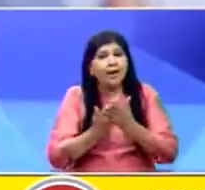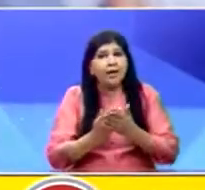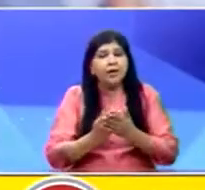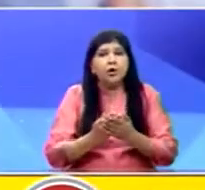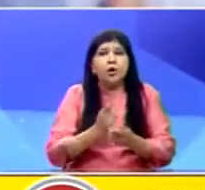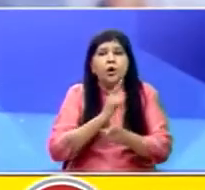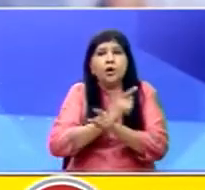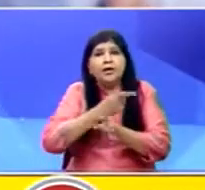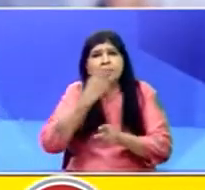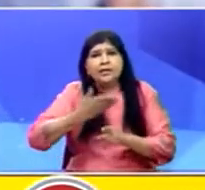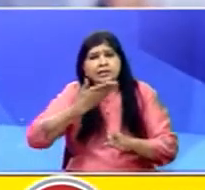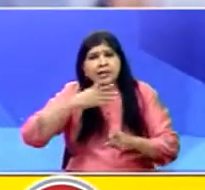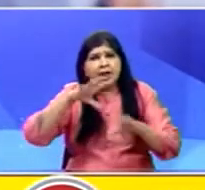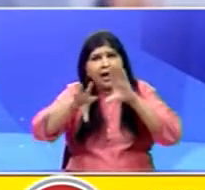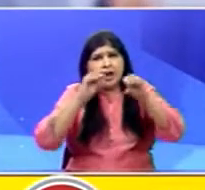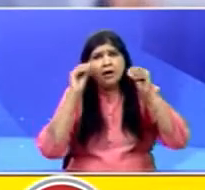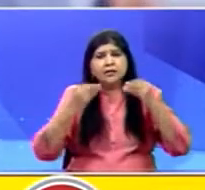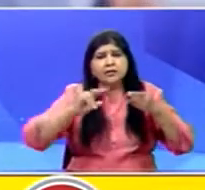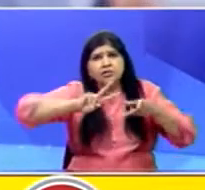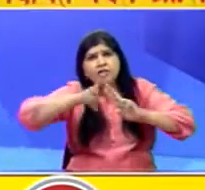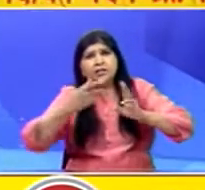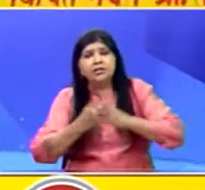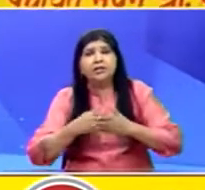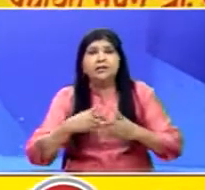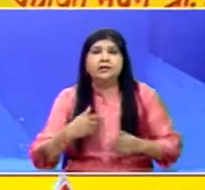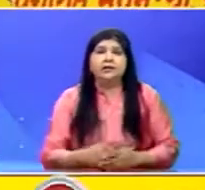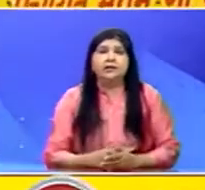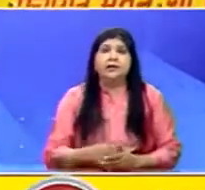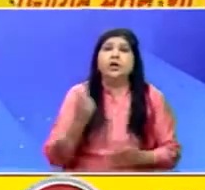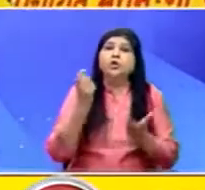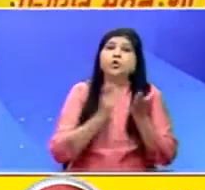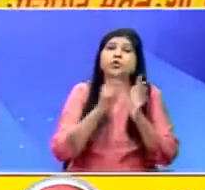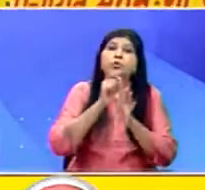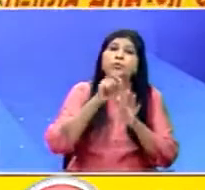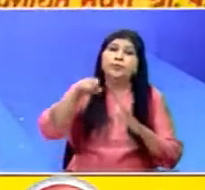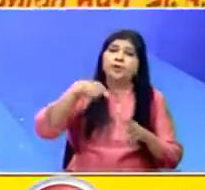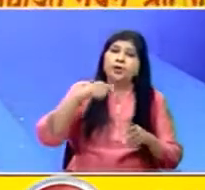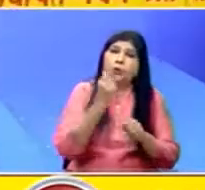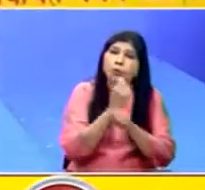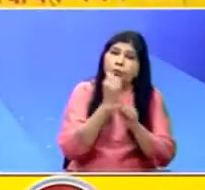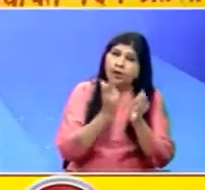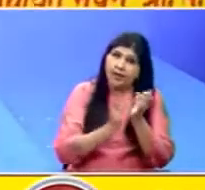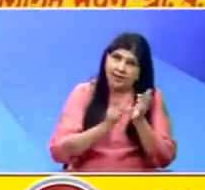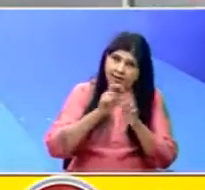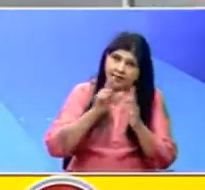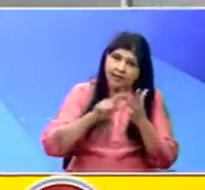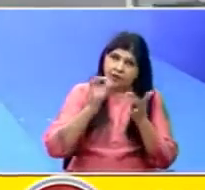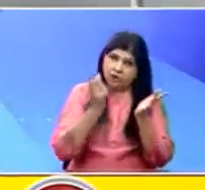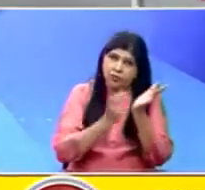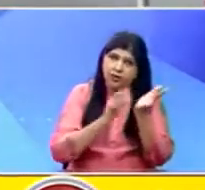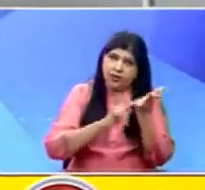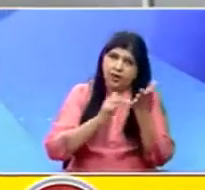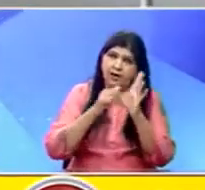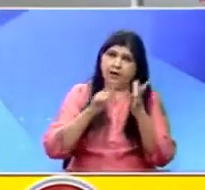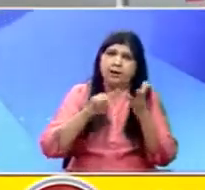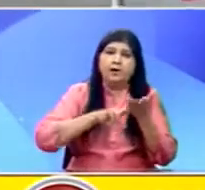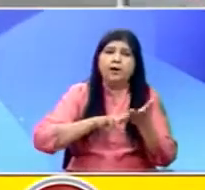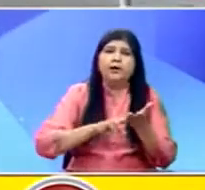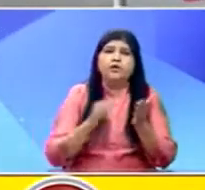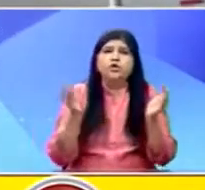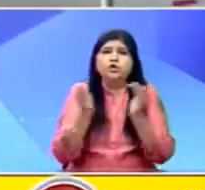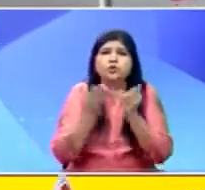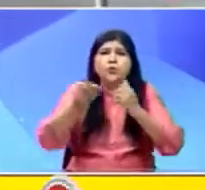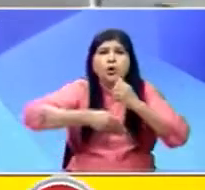तरीकों को ही बदल दिया है। जैसे कि यूपी की गुड़िया सी जब उन्नाव के अमोइया गांव में